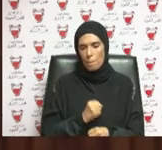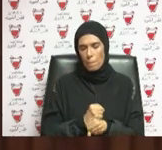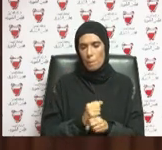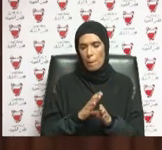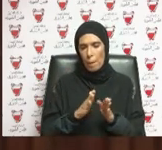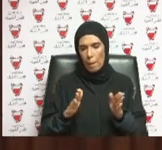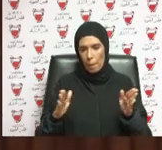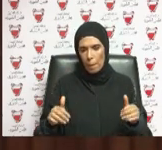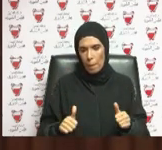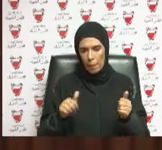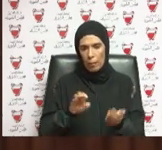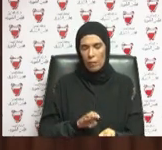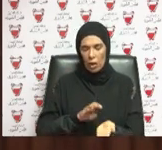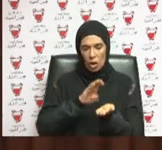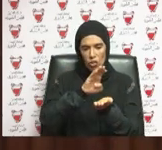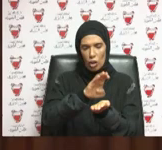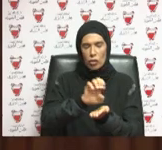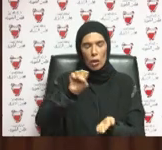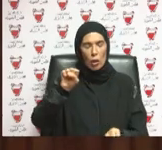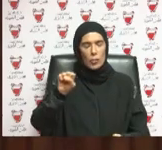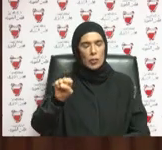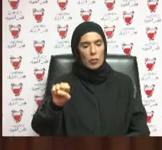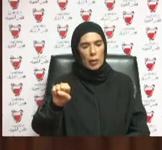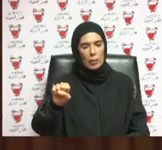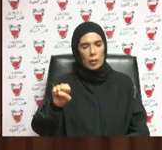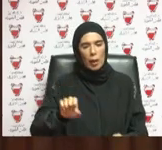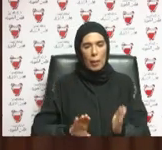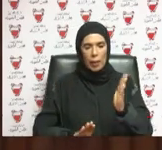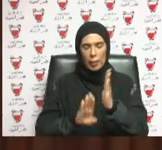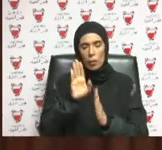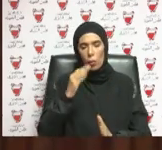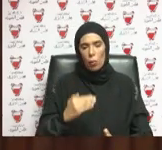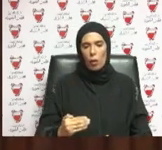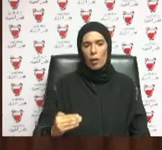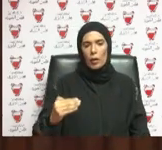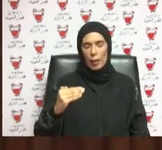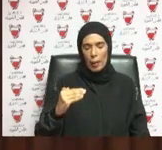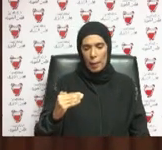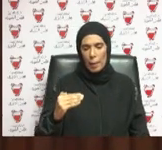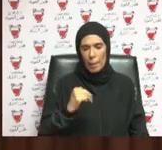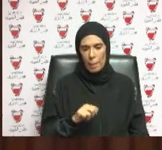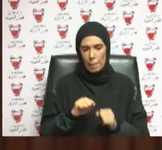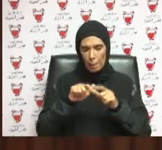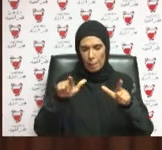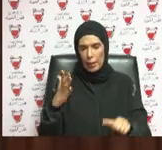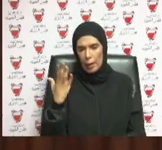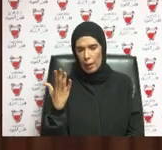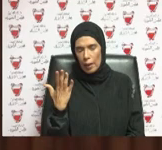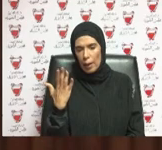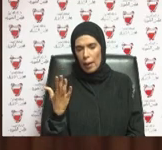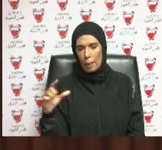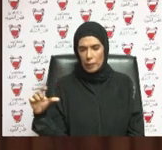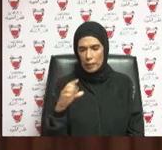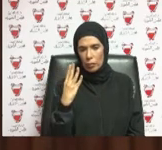منها إطلاق جائزة الأمير خليفة بن سلمان آل خليفة للتنمية المستدامة، وكذلك إعلان 5 أبريل من